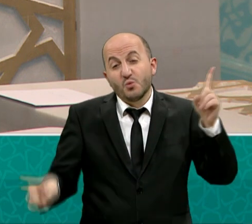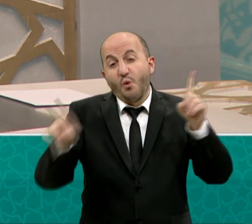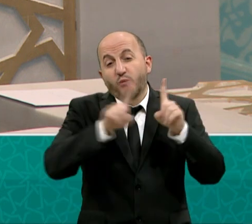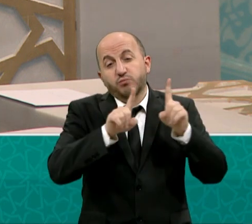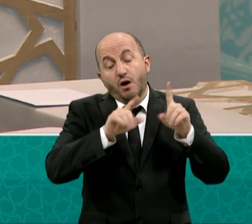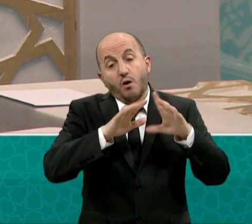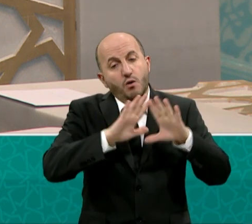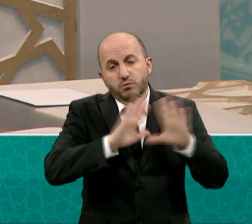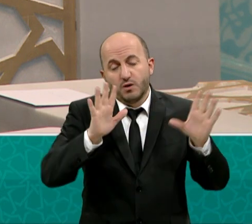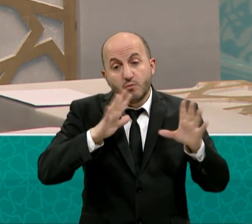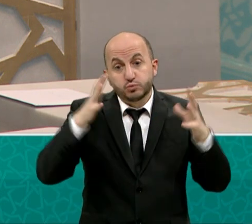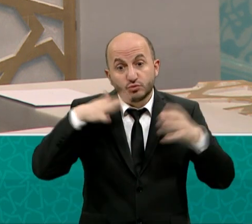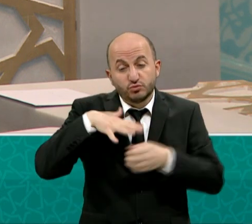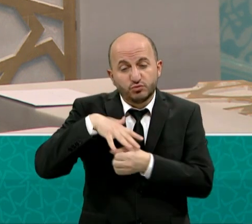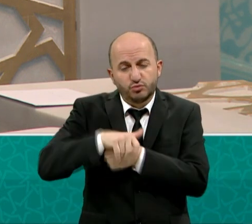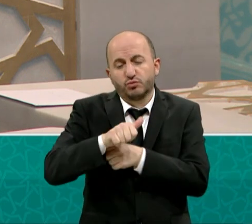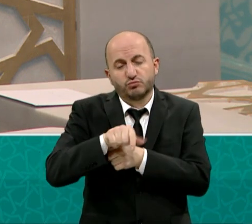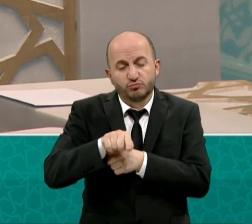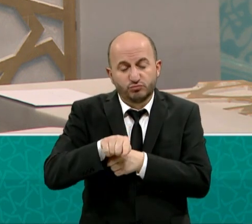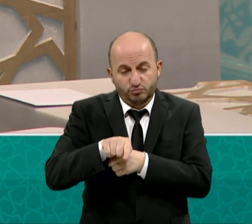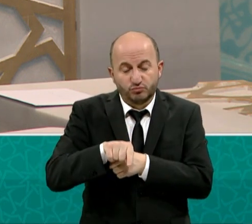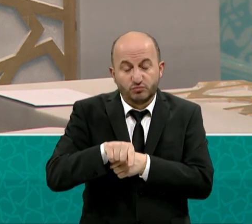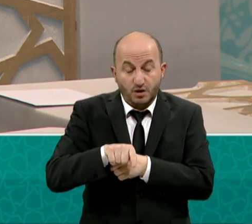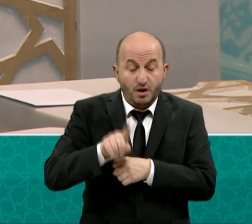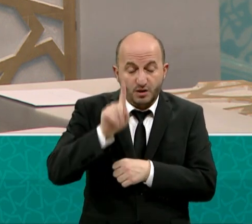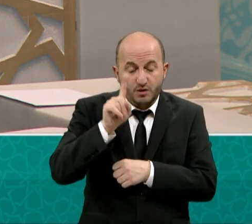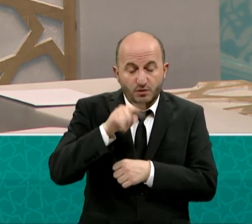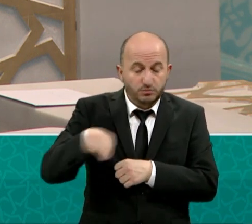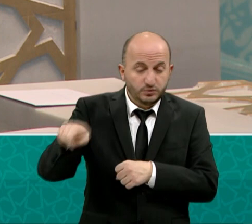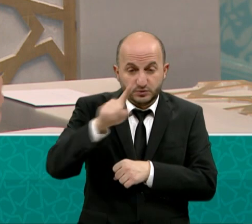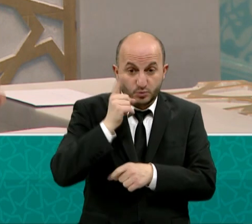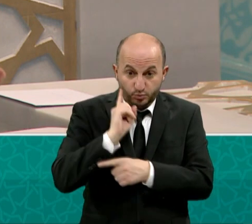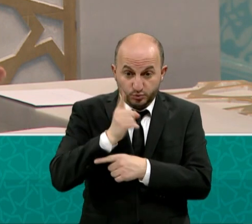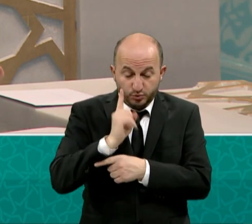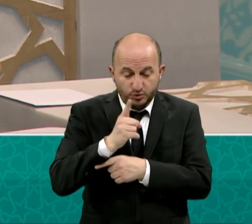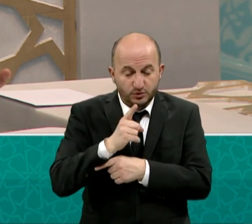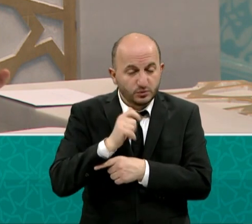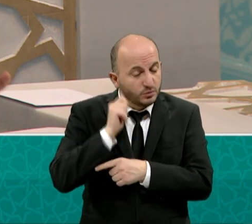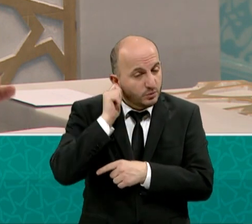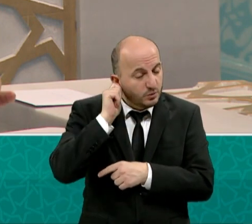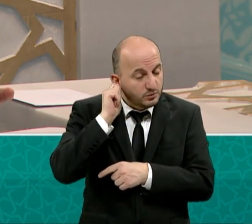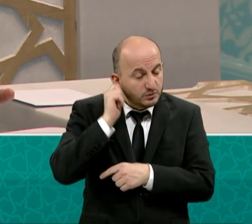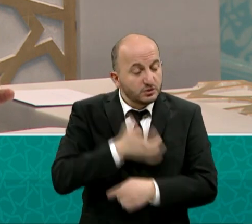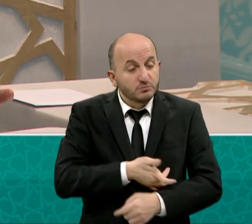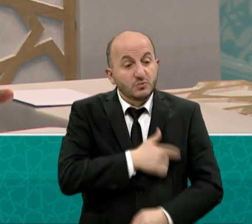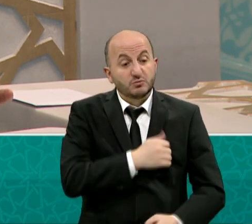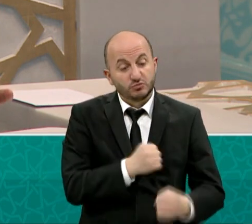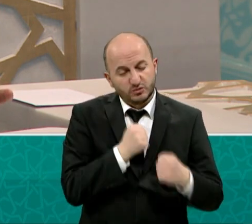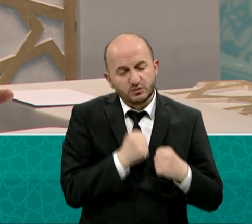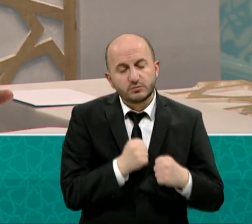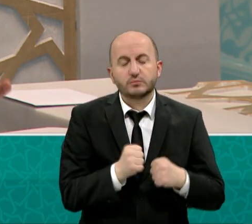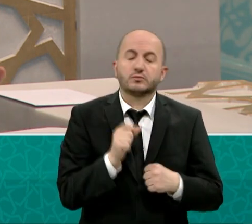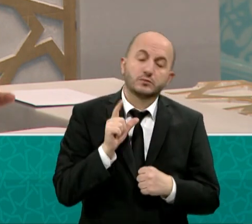büyük zulümdür. Onun için Allah-u Teala bu konuda bizi uyarıyor. İmanımızı çok sağlamlaştırmak